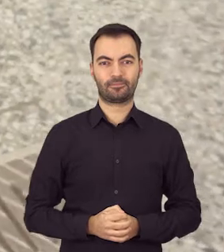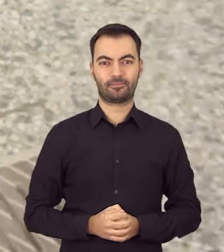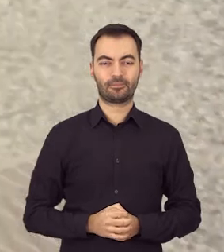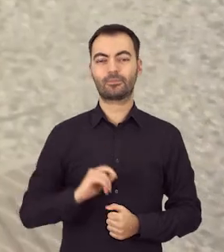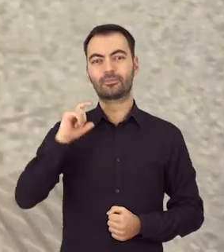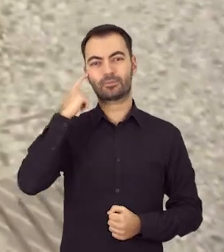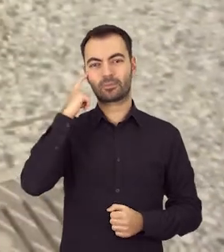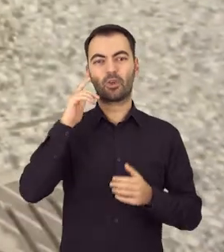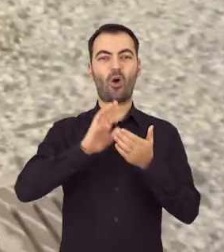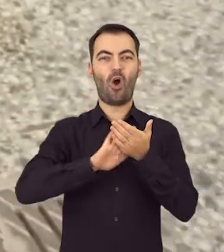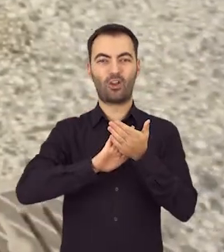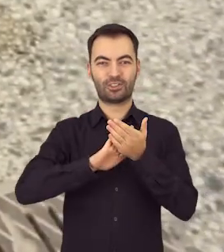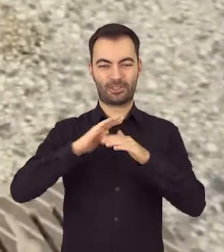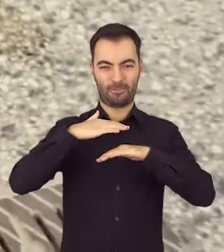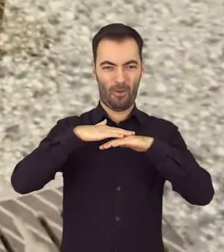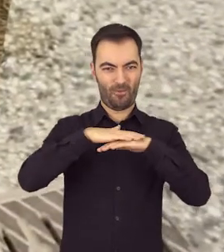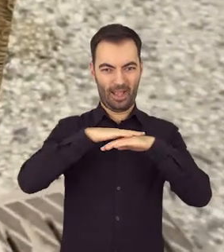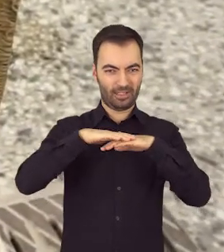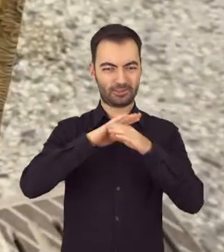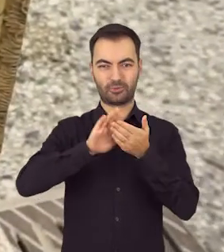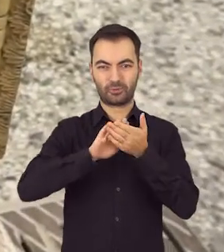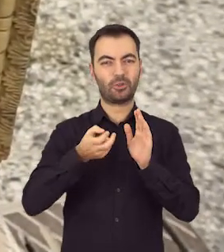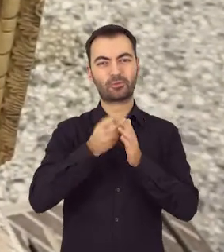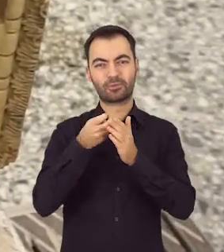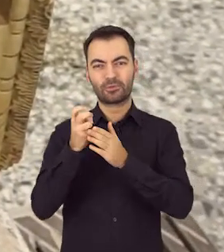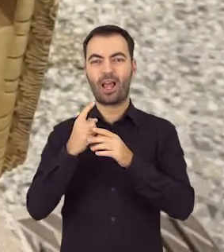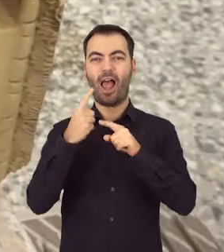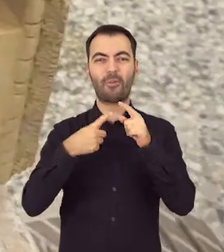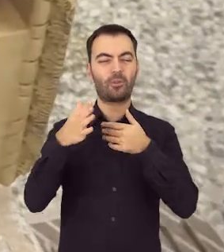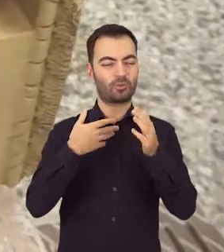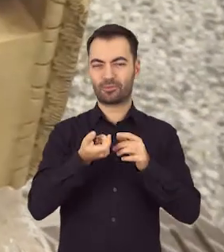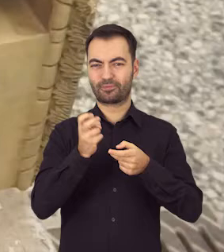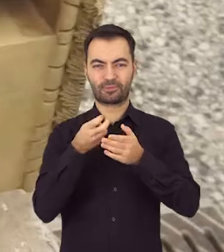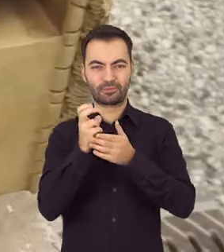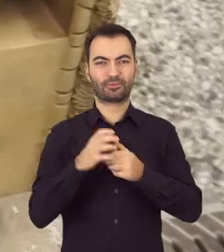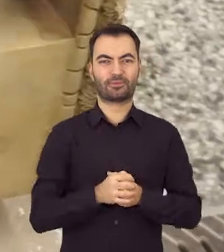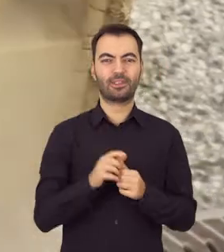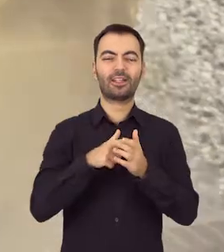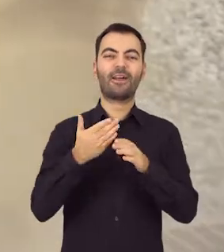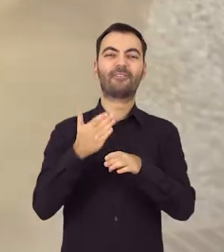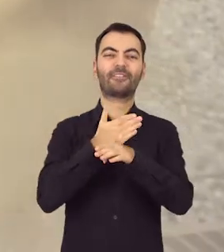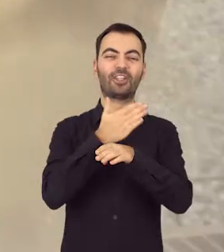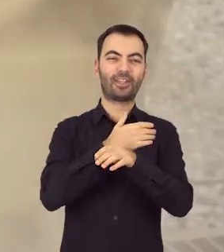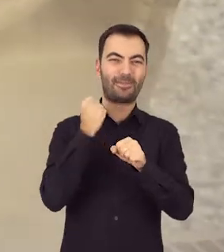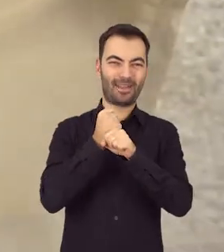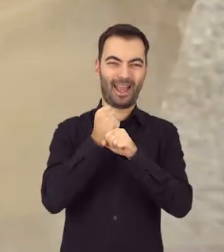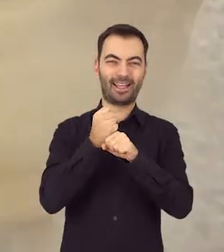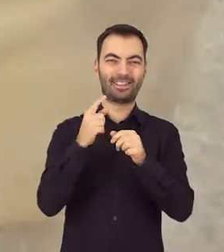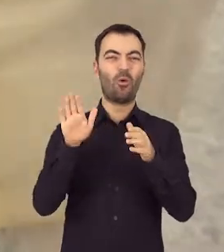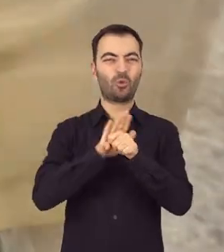Dotyczyły one przede wszystkim oczyszczenia powierzchni, usunięcia osłabionych kitów pochodzących z wcześniejszych